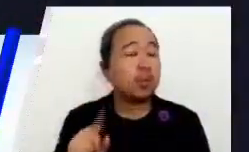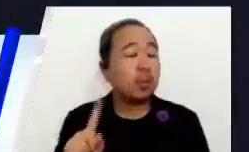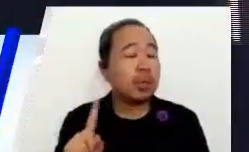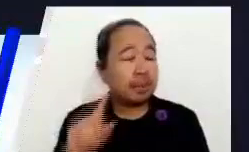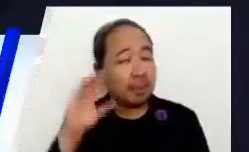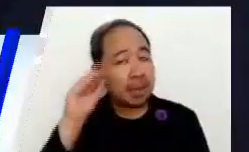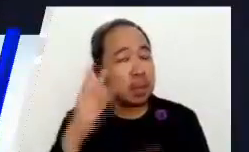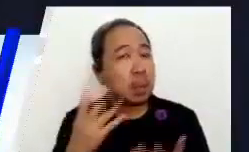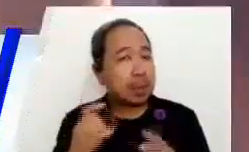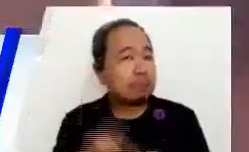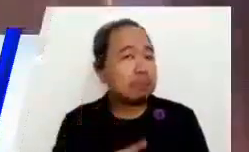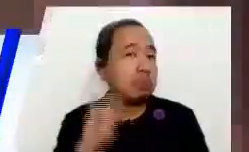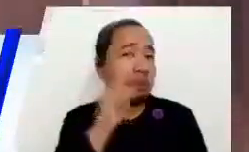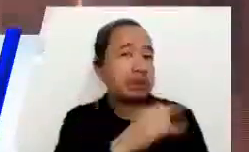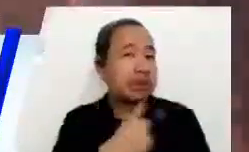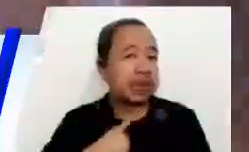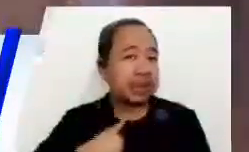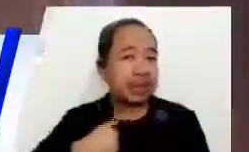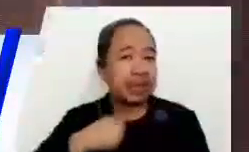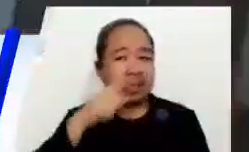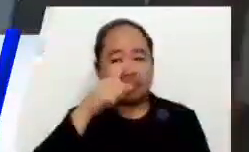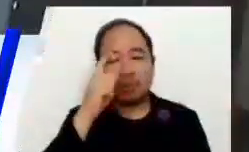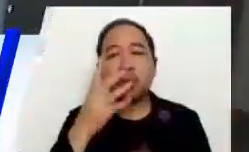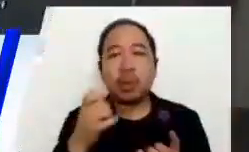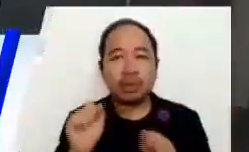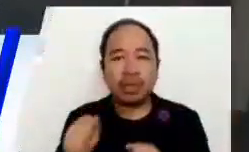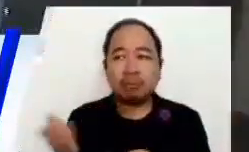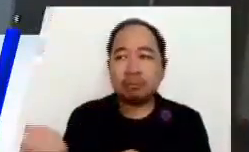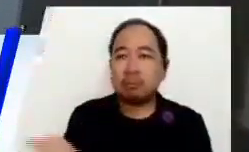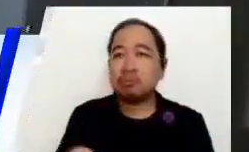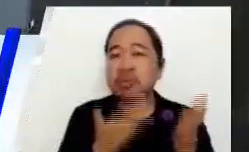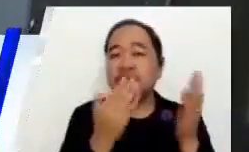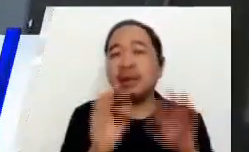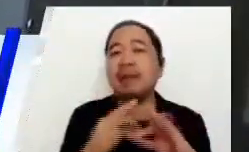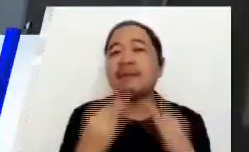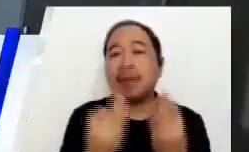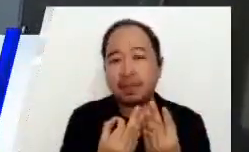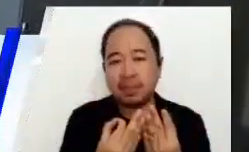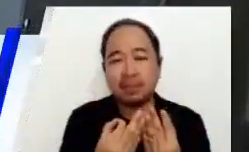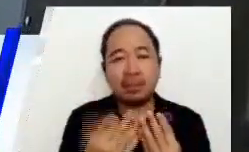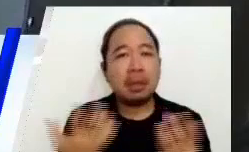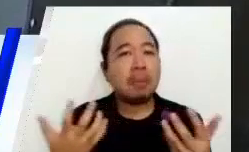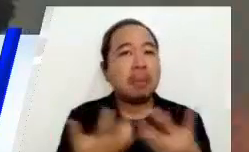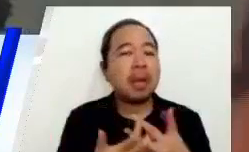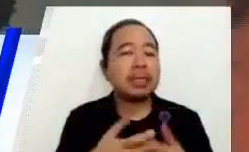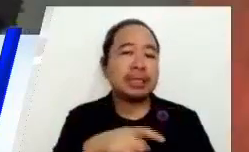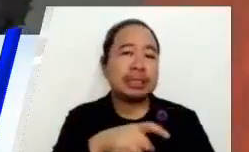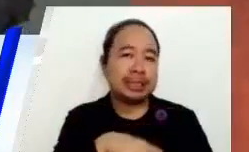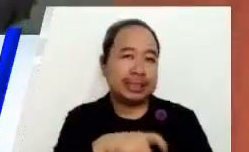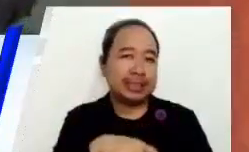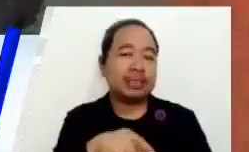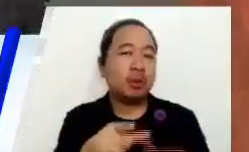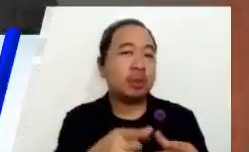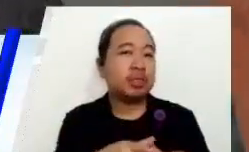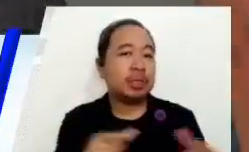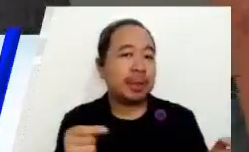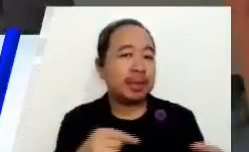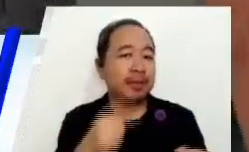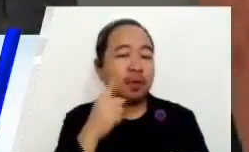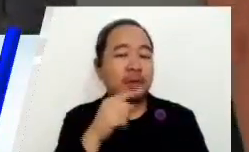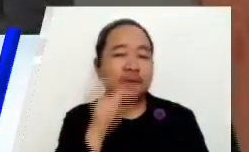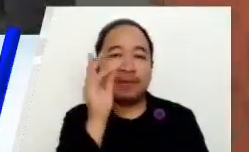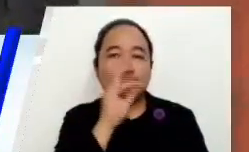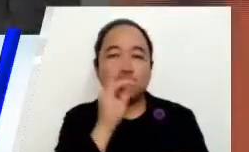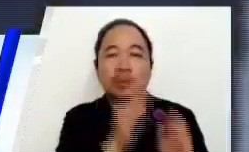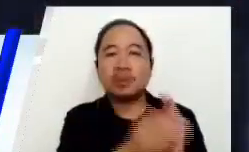pagkakataong maaari niyang maisama ang pamilya. Sakto naman sa pangangailangan ng bansang Japan sa Pinoy skilled workers,